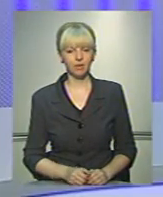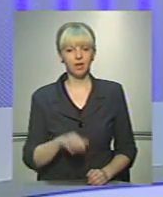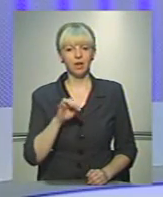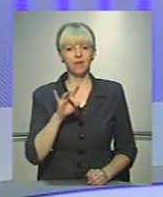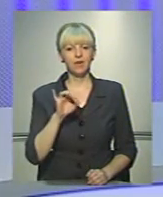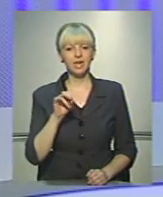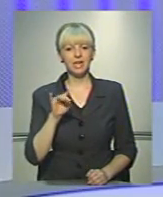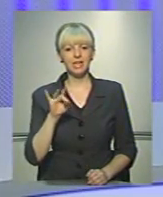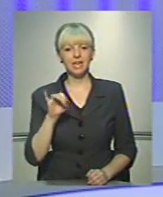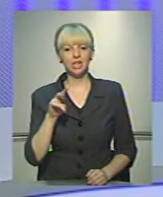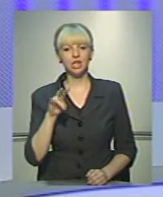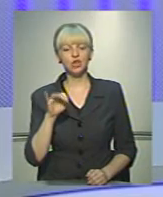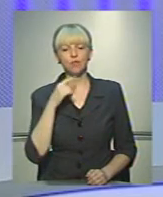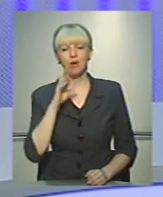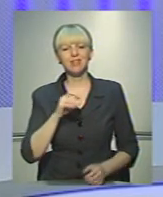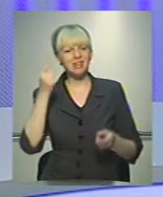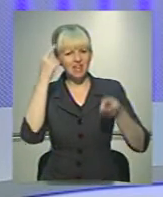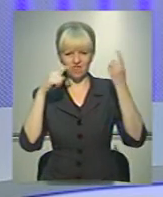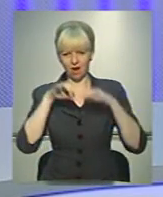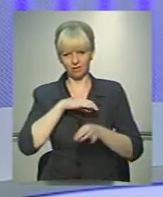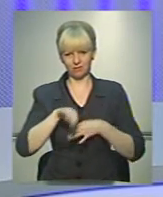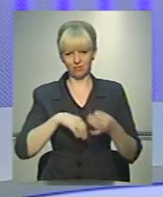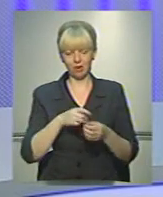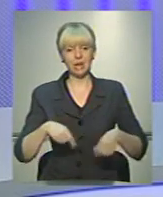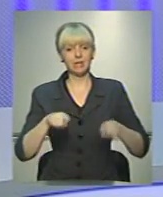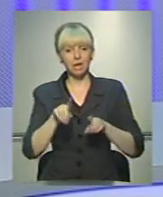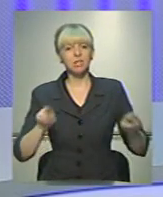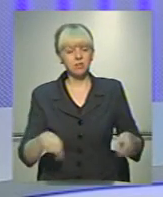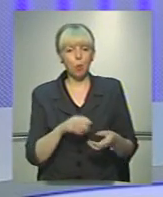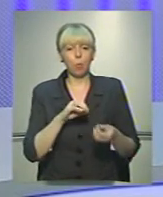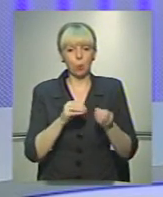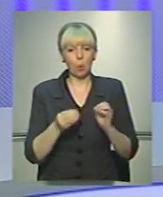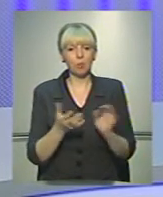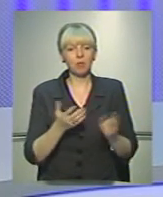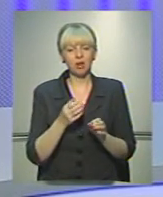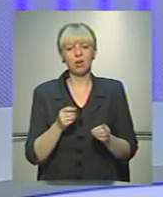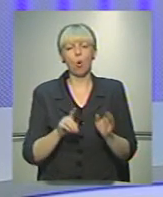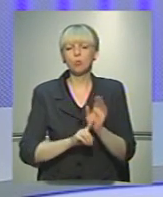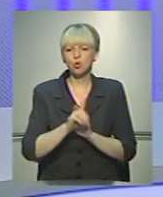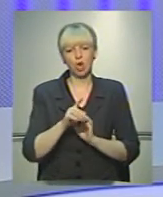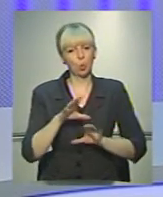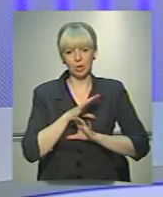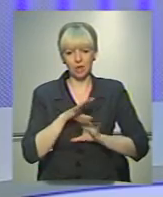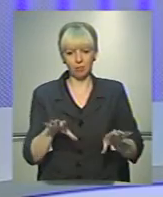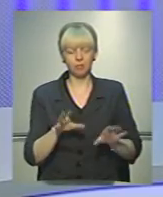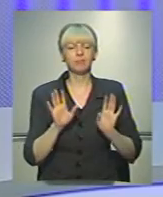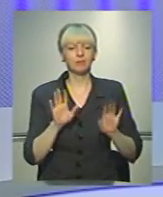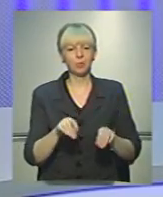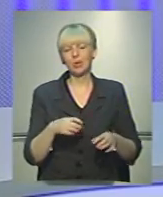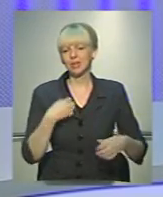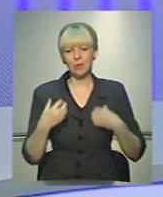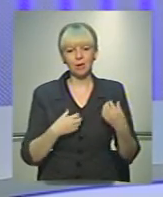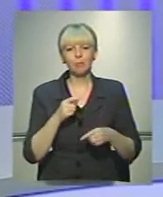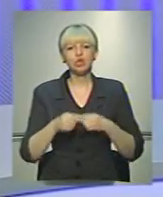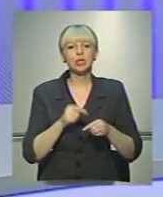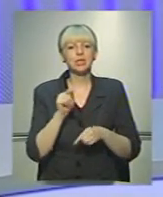Фрідріх Ніцше казав: «Не вигадуй зайвого. Так ти створюєш проблеми, яких від початку не було. Тож не переймайтесь